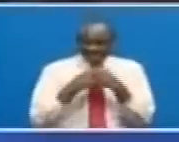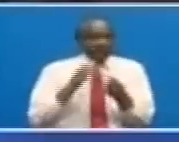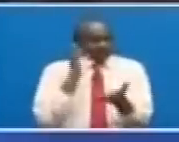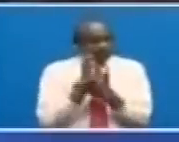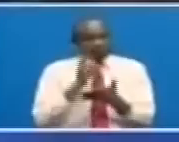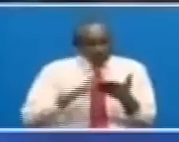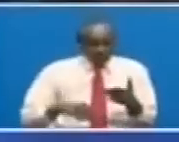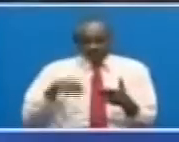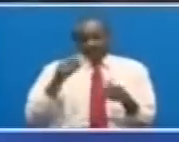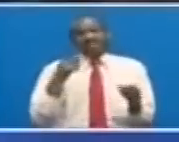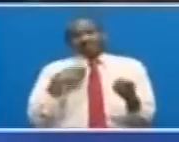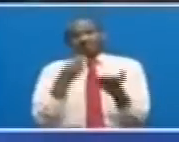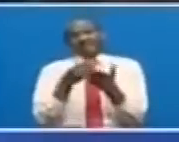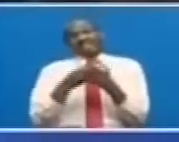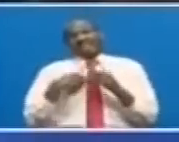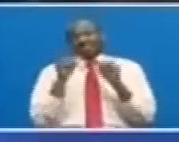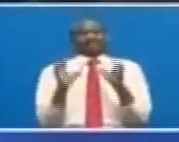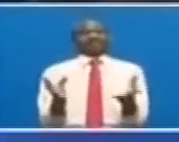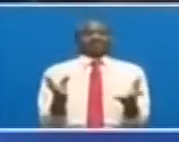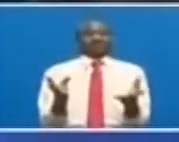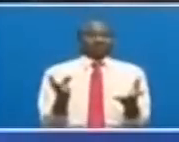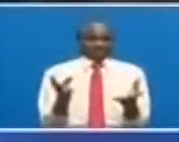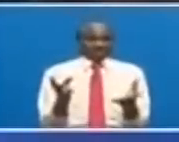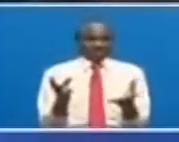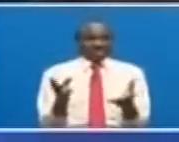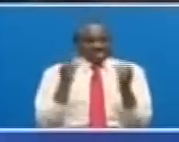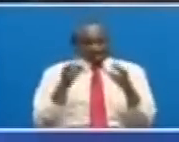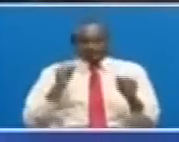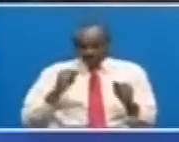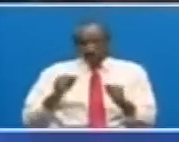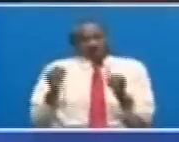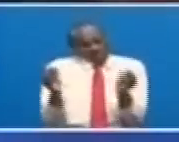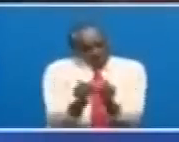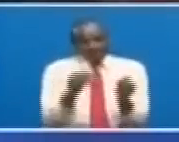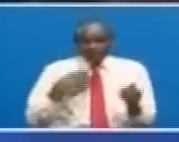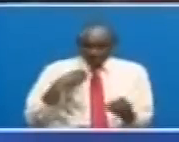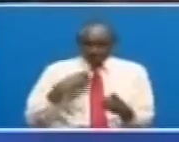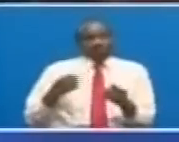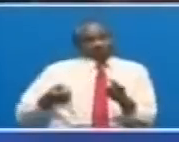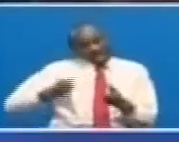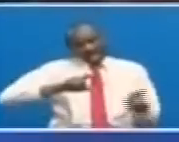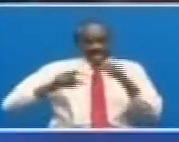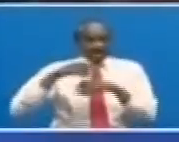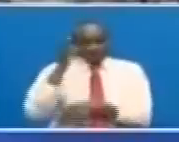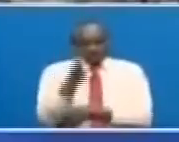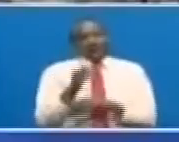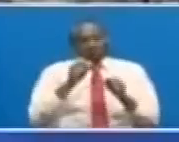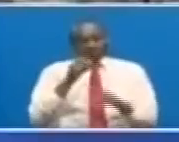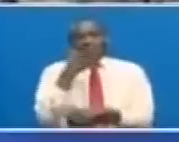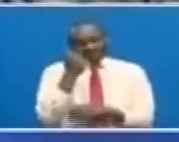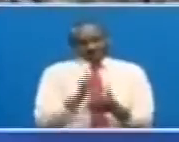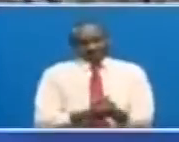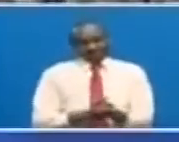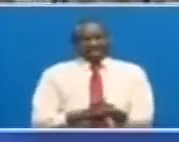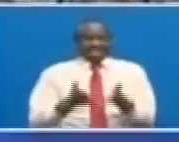unaona mwezo waweka kama kuna labda kitu inakuja nyumbani. But kama tunaweza shikilia wachezaji wetu na tuzidi kuongezea, inaweza kuwa nzuri.